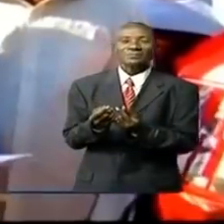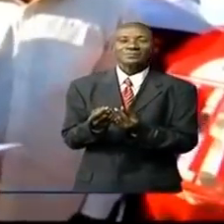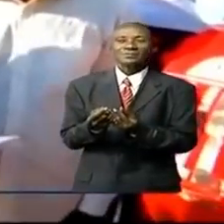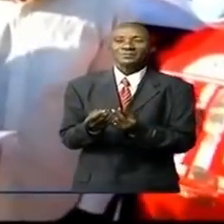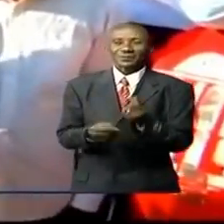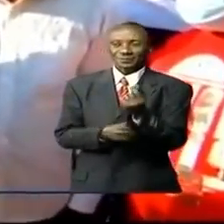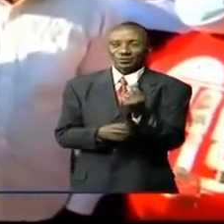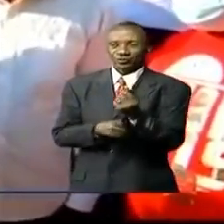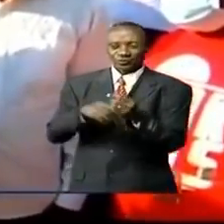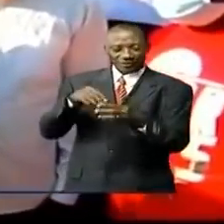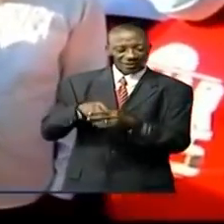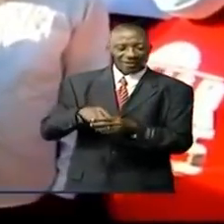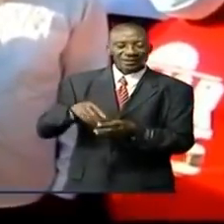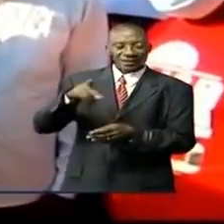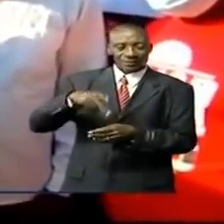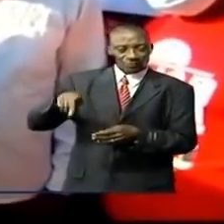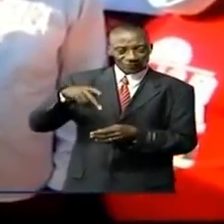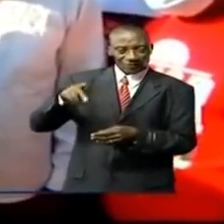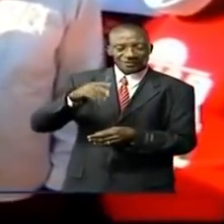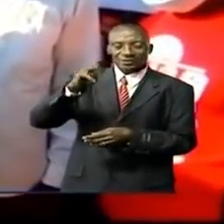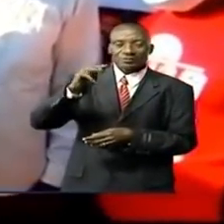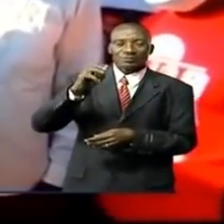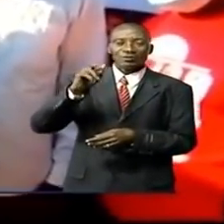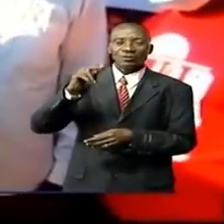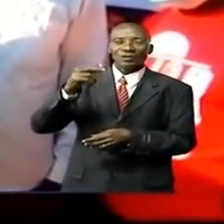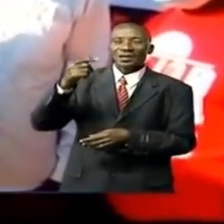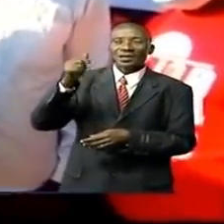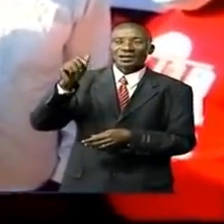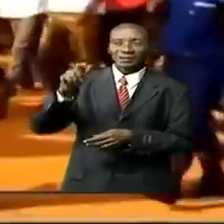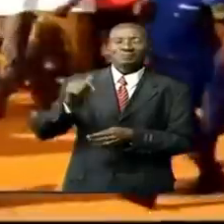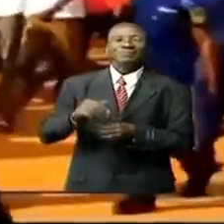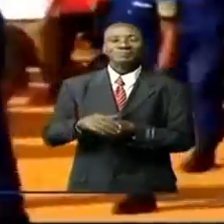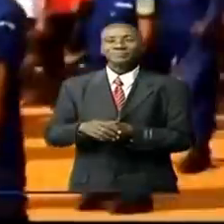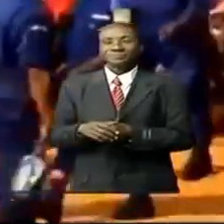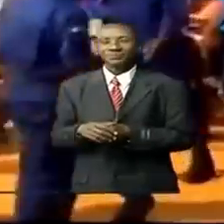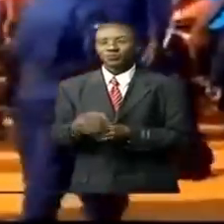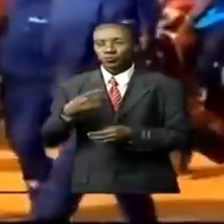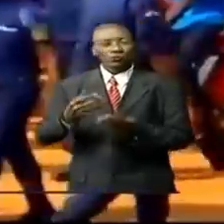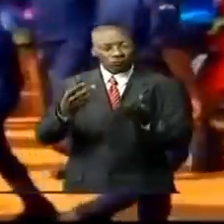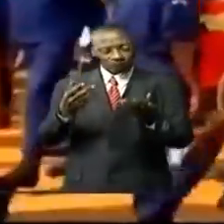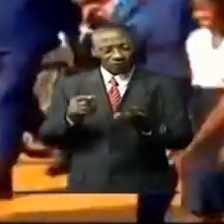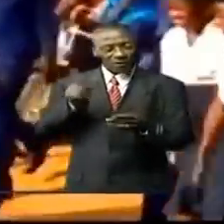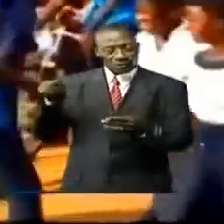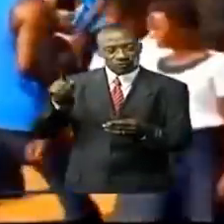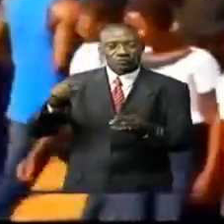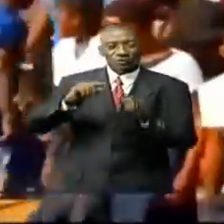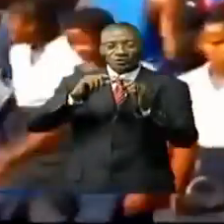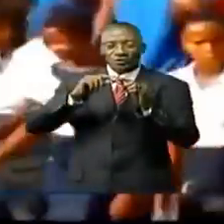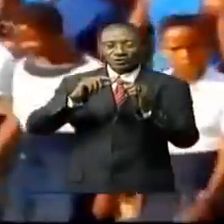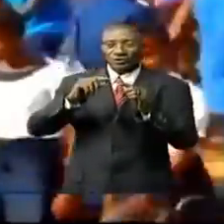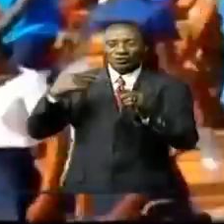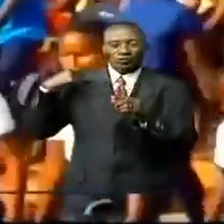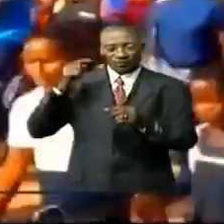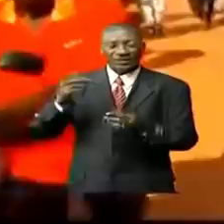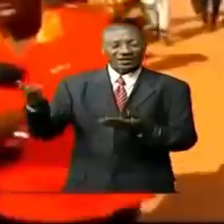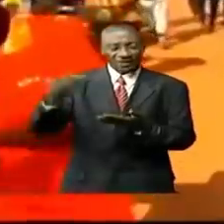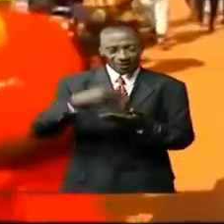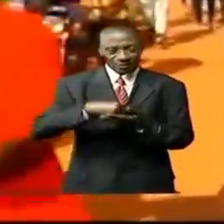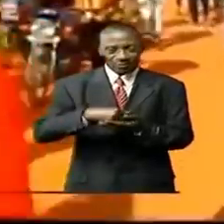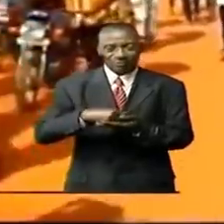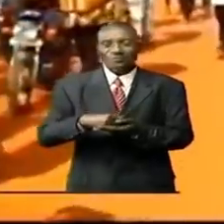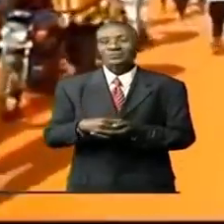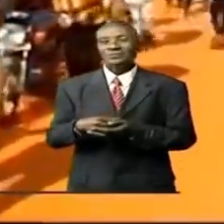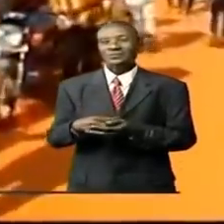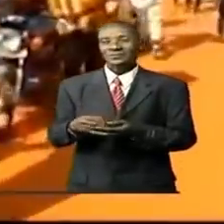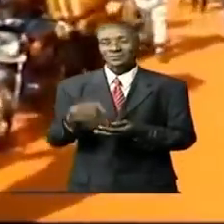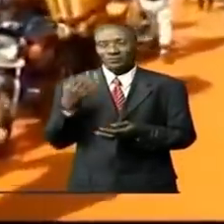Bumba, avons pacifiquement marché ces jours. Ces mouvements associatifs et organisations de la société civile demandent également